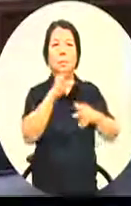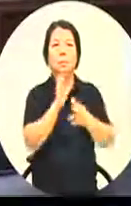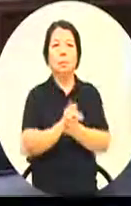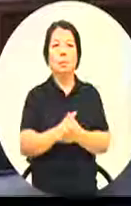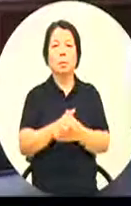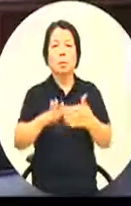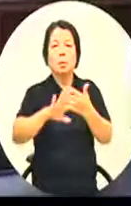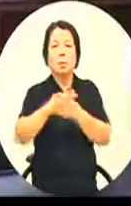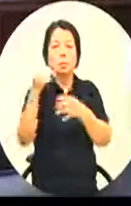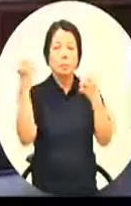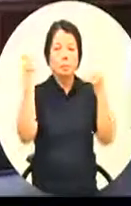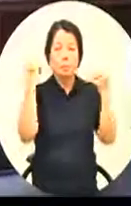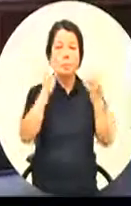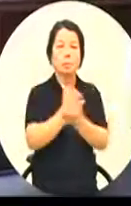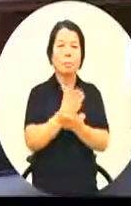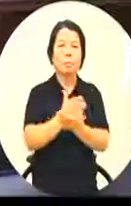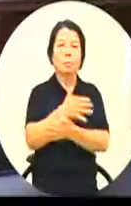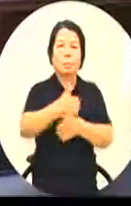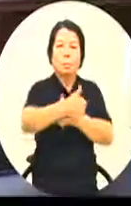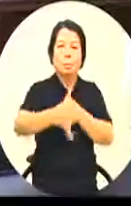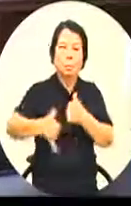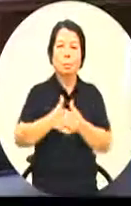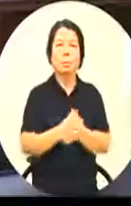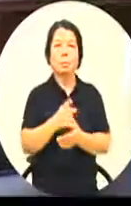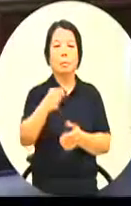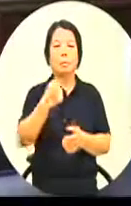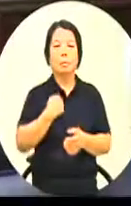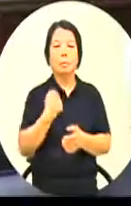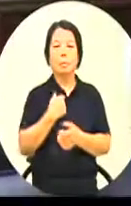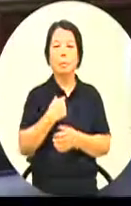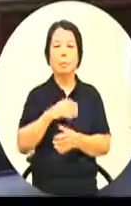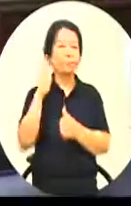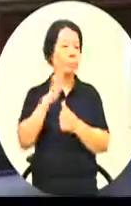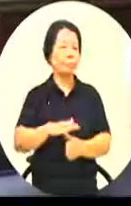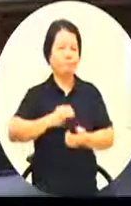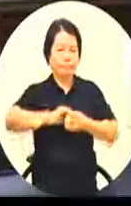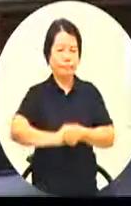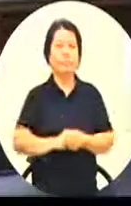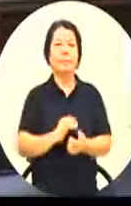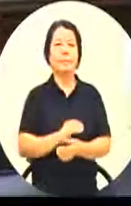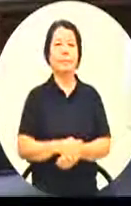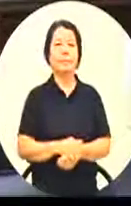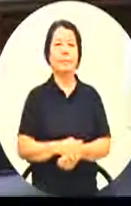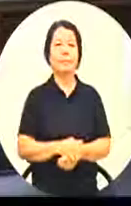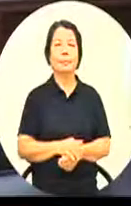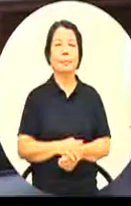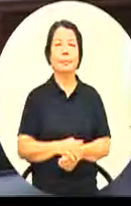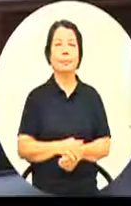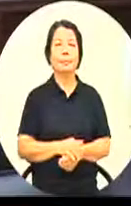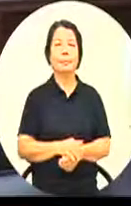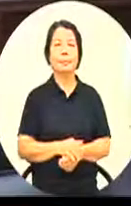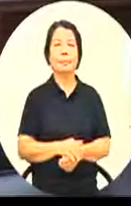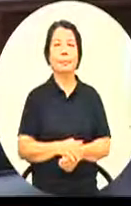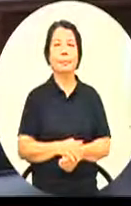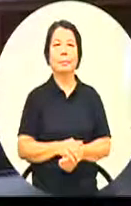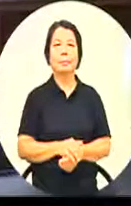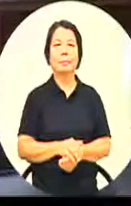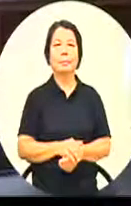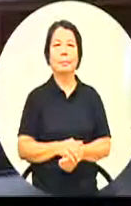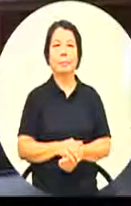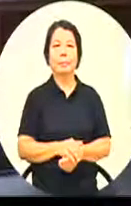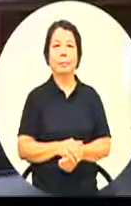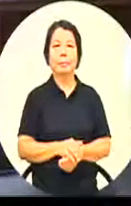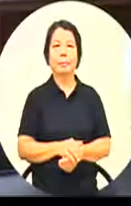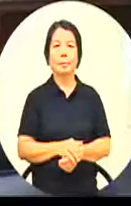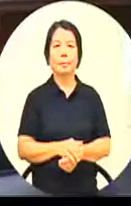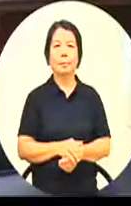风风雨雨的那位评选的委员，他要知道他不可能上了，他不可能上，他本来连可能